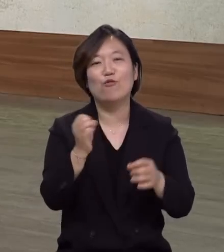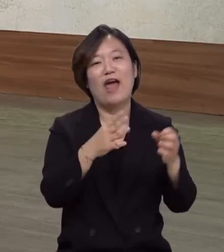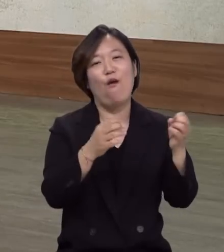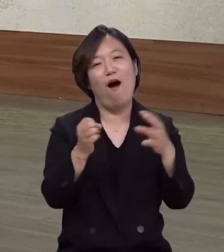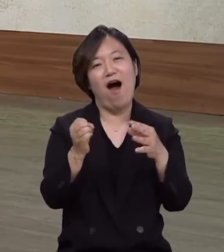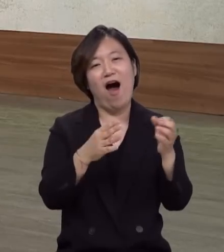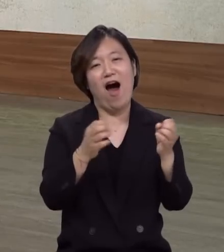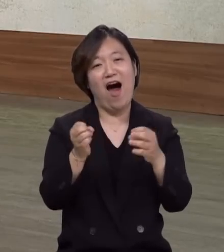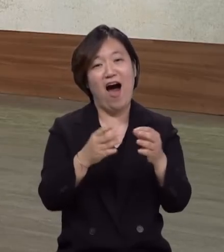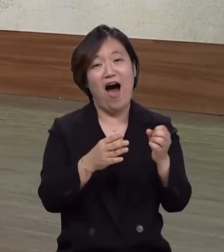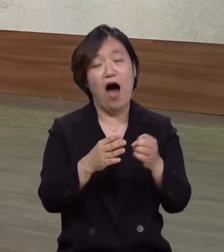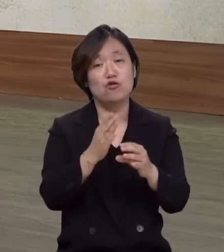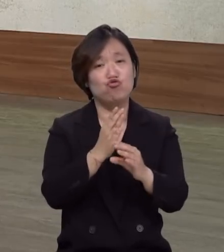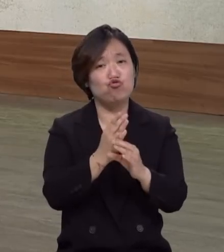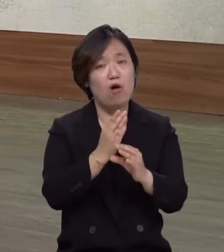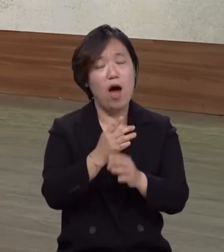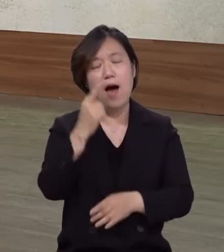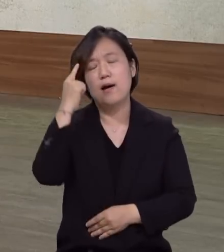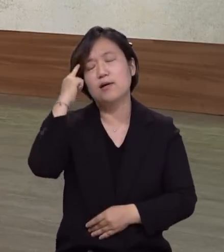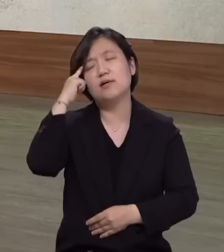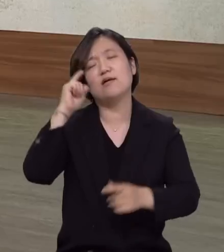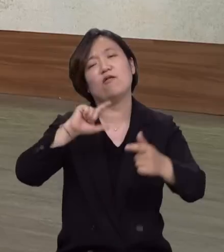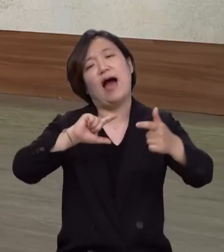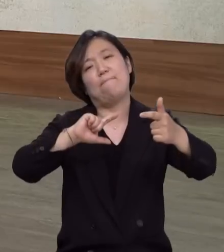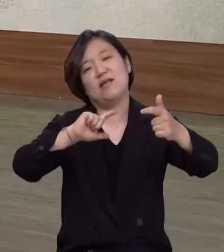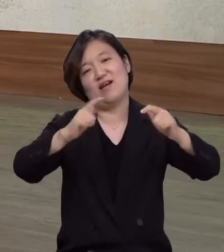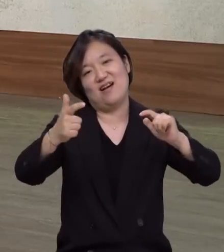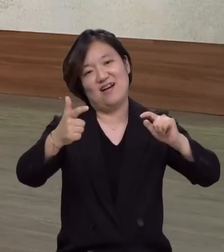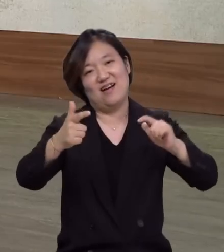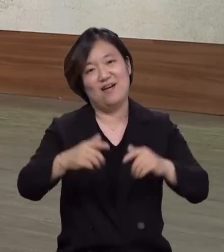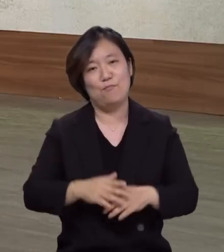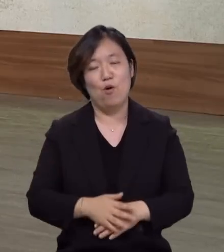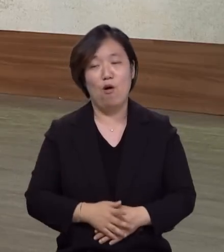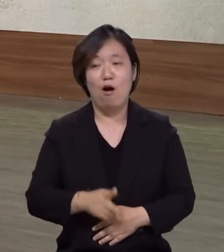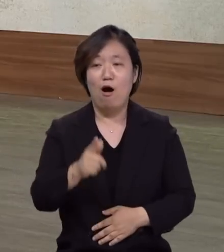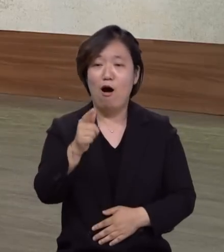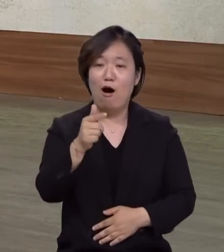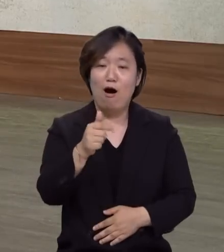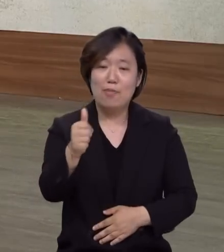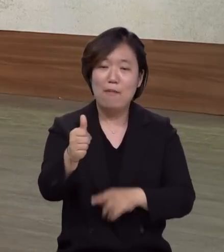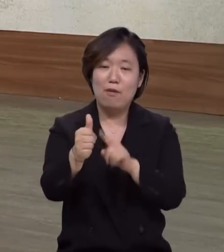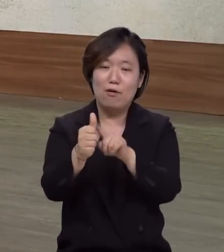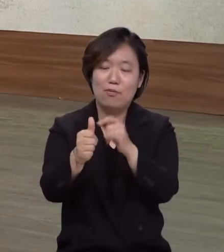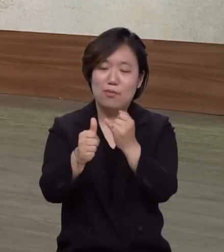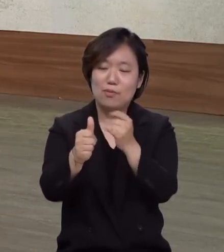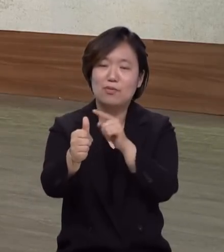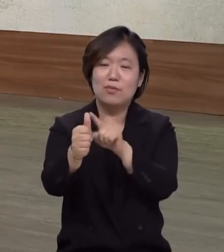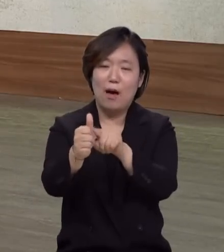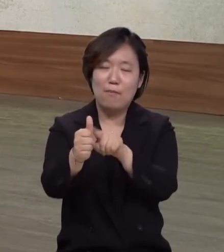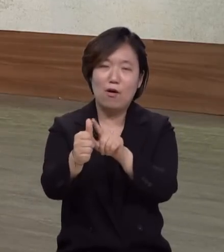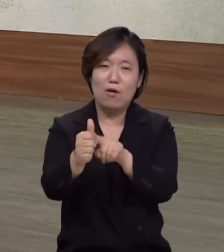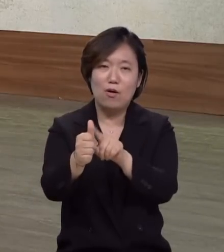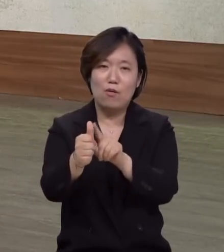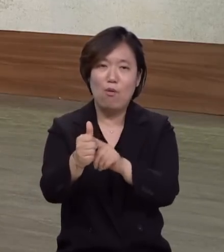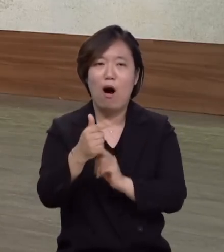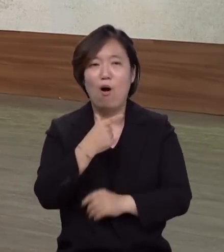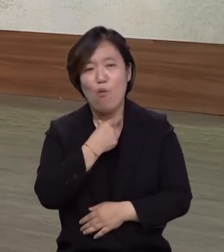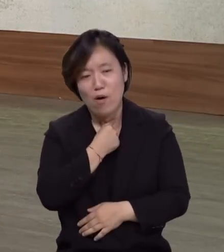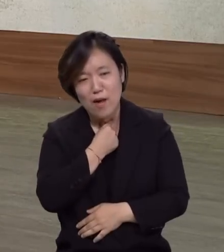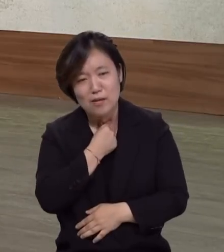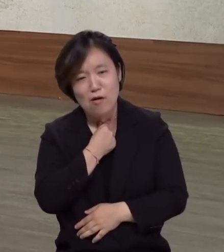서로 의견이 맞지 않는 거예요 서로 의견이 뭐 남편은 첫 번째 나무꾼인 이제 남편은